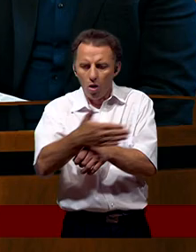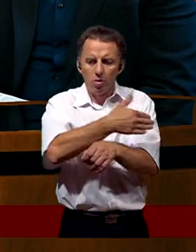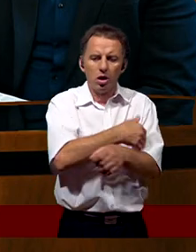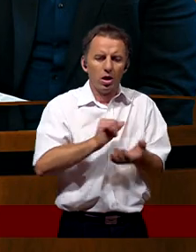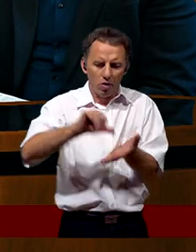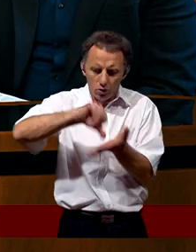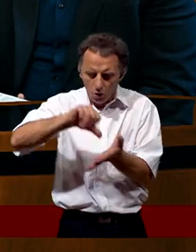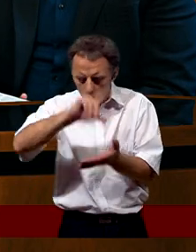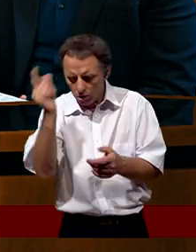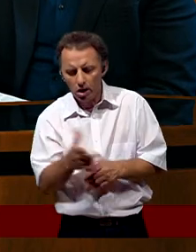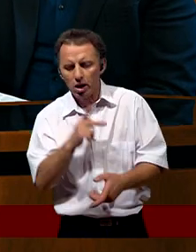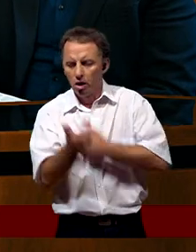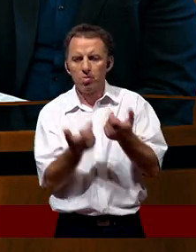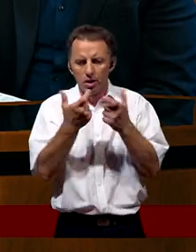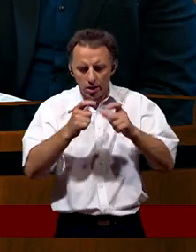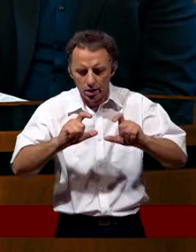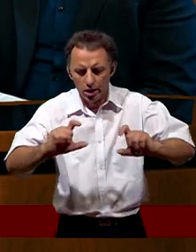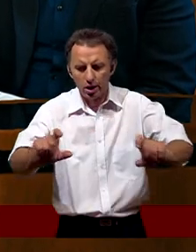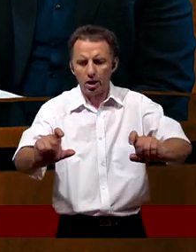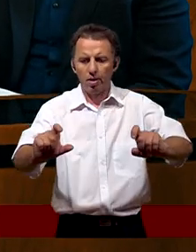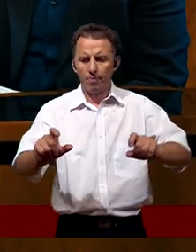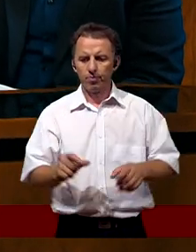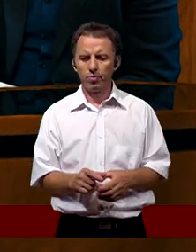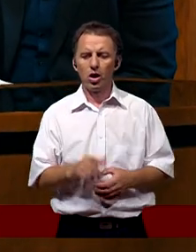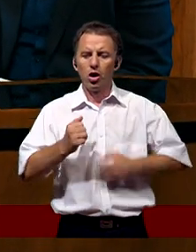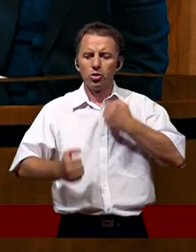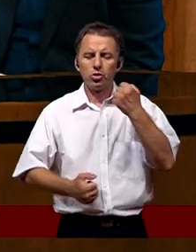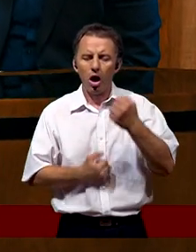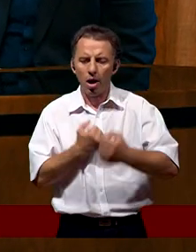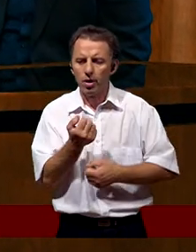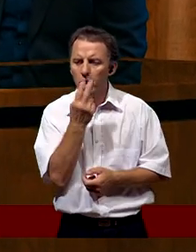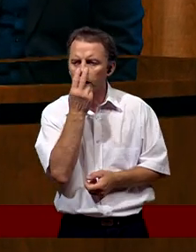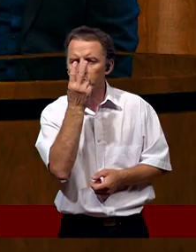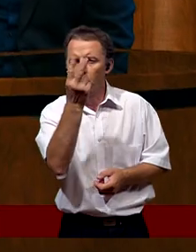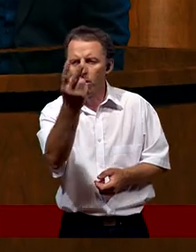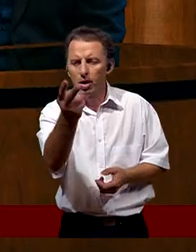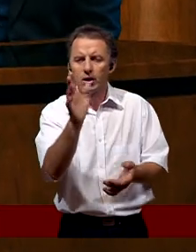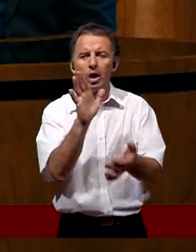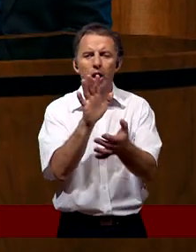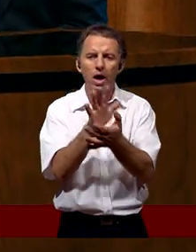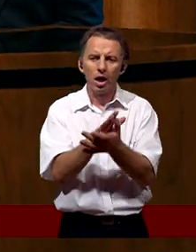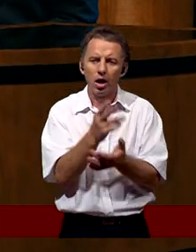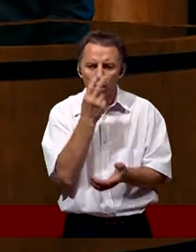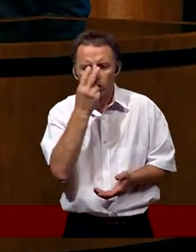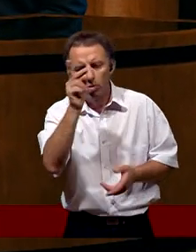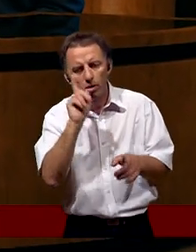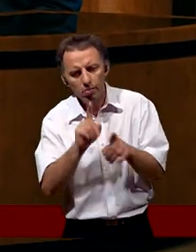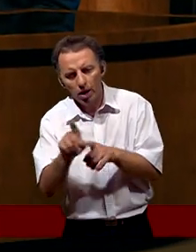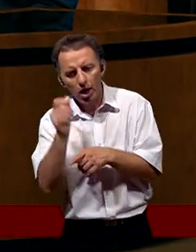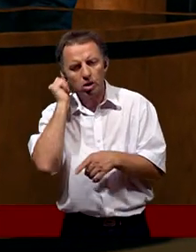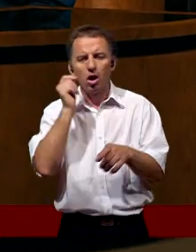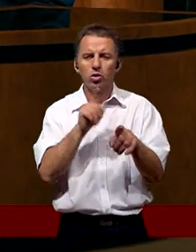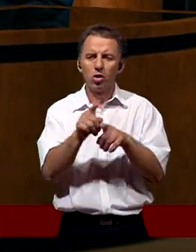ich, jesteśmy wśród nich, ale nie robimy nic, żeby zobaczyć w nich charakter, żeby zobaczyć